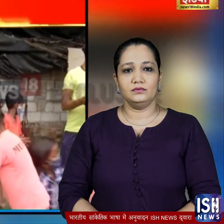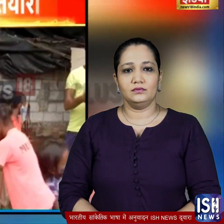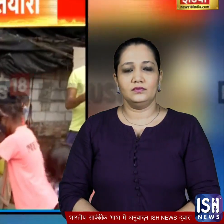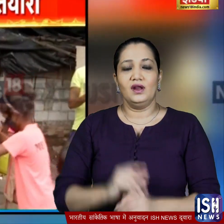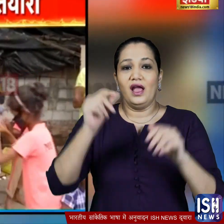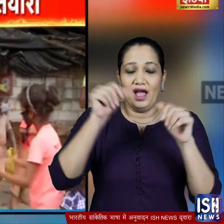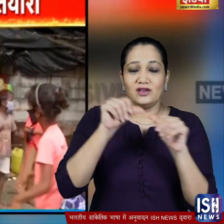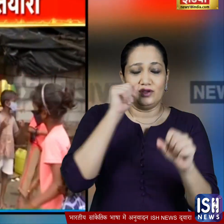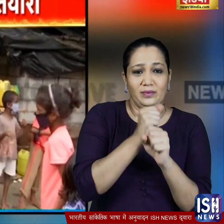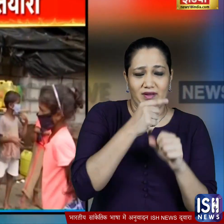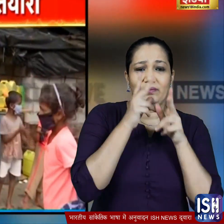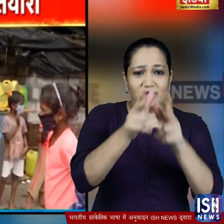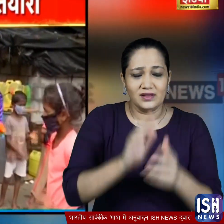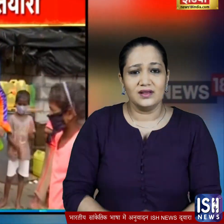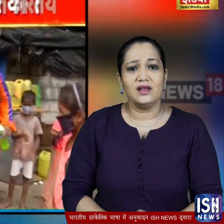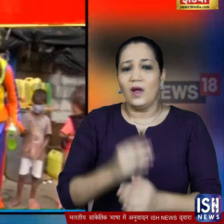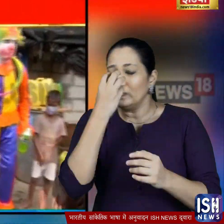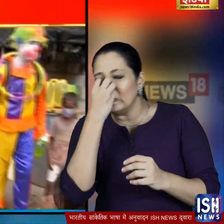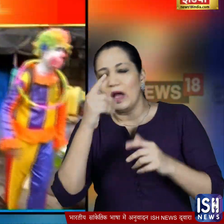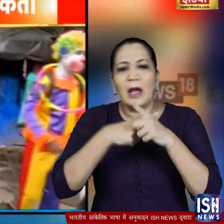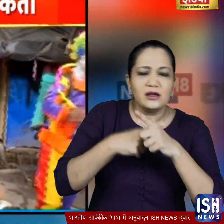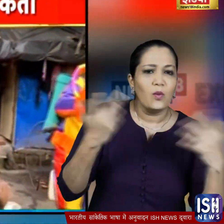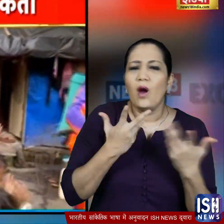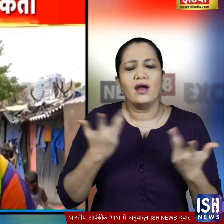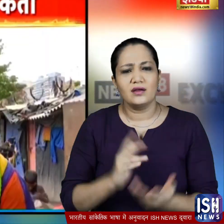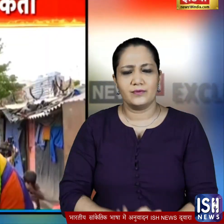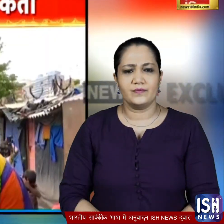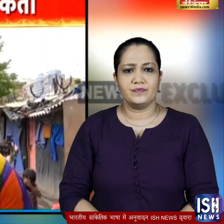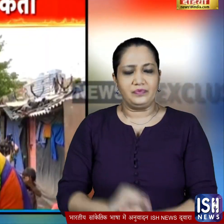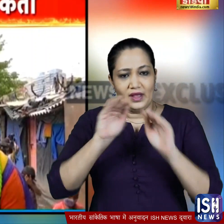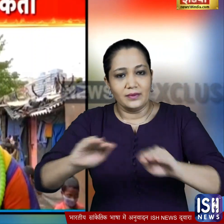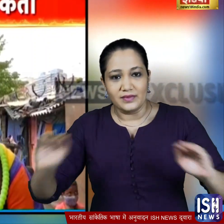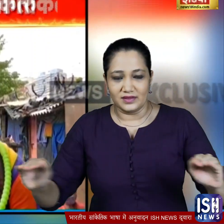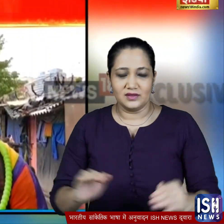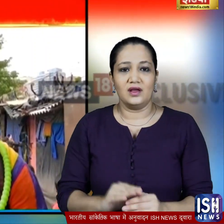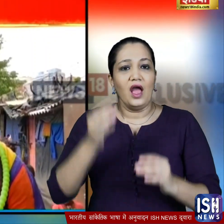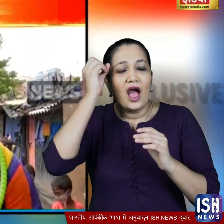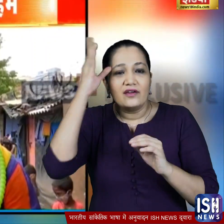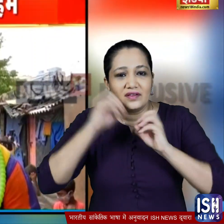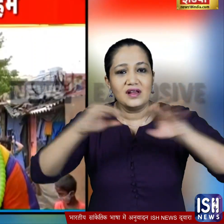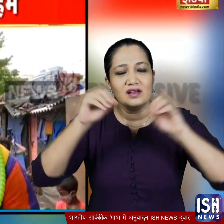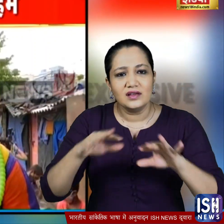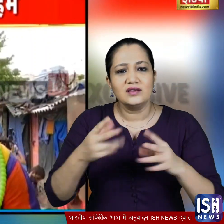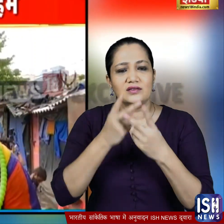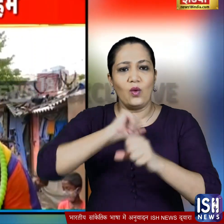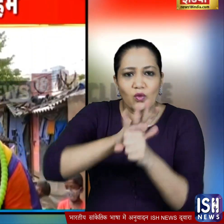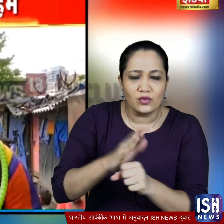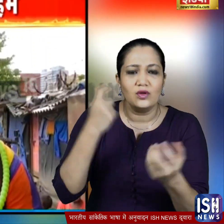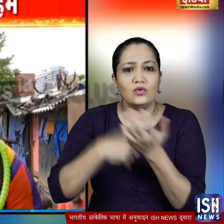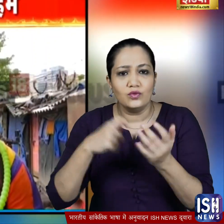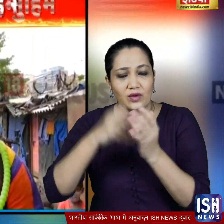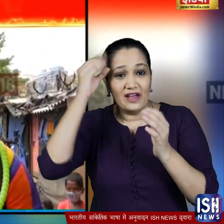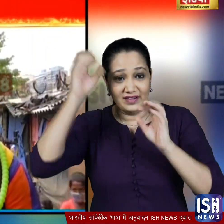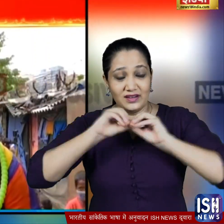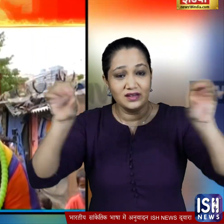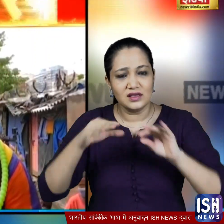अशोक कुर्मी ने बताया कि इस काम के लिए उन्होंने जोकर की वेशभूषा को ही क्यों चुना। बच्चों को संदेश देने के लिए, उनको ये कोरोना के रिलेटेड अवेयरनेस